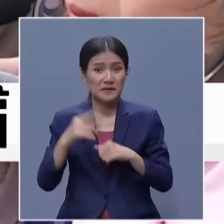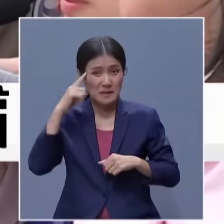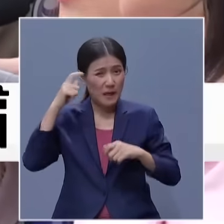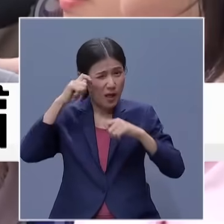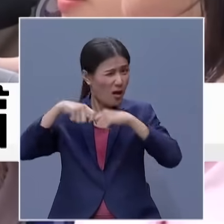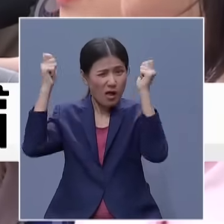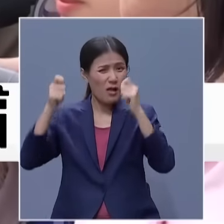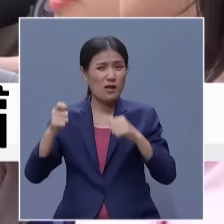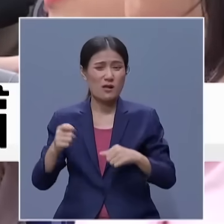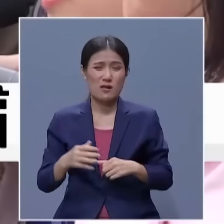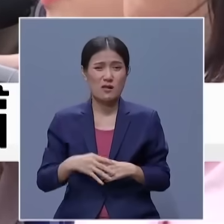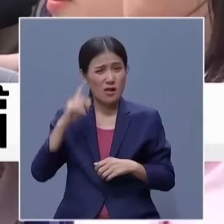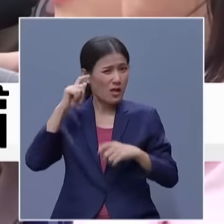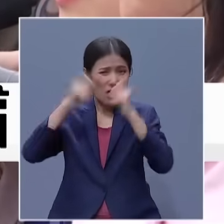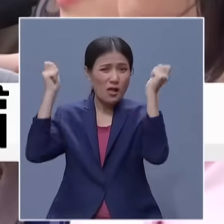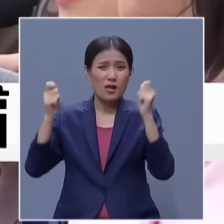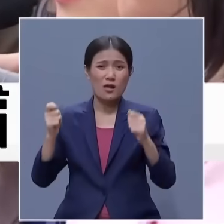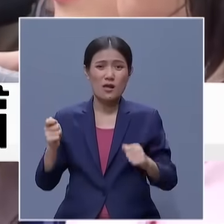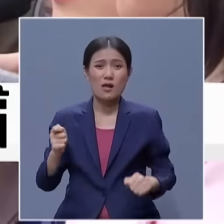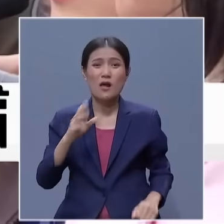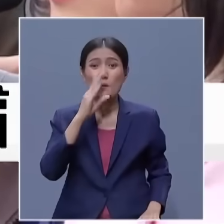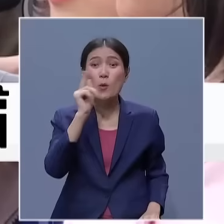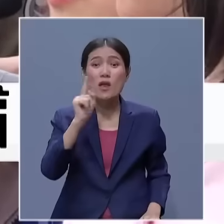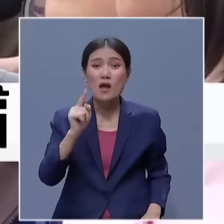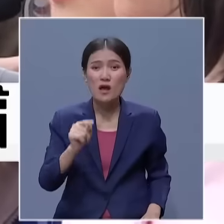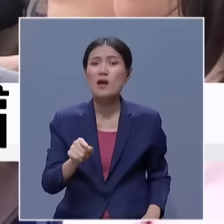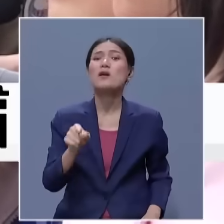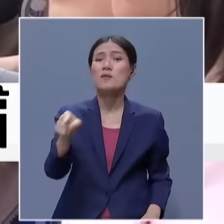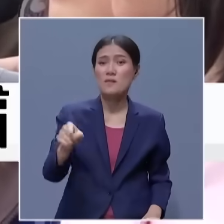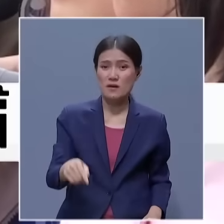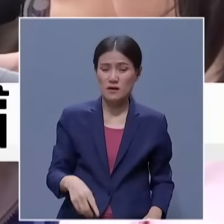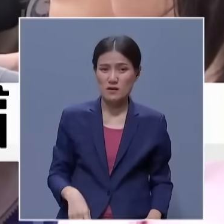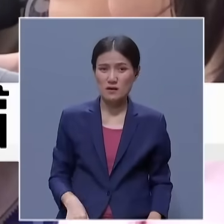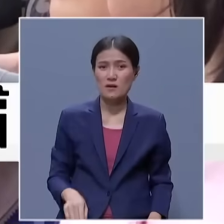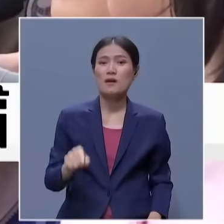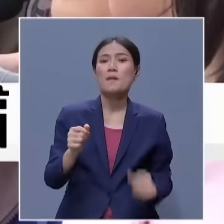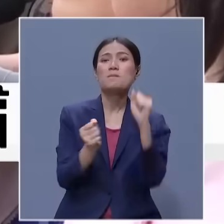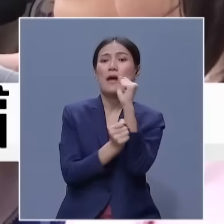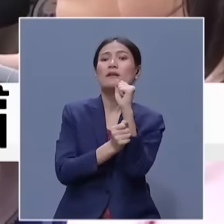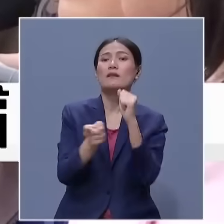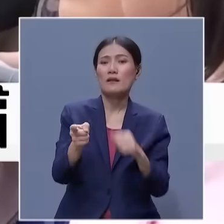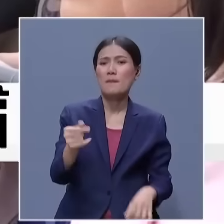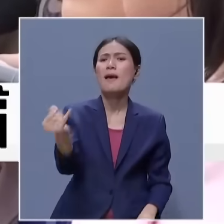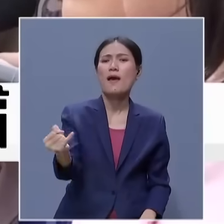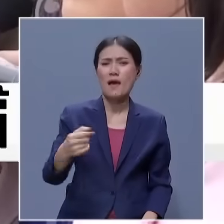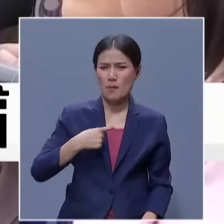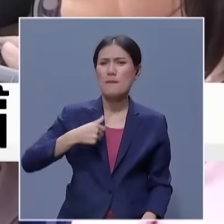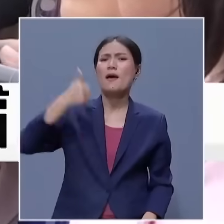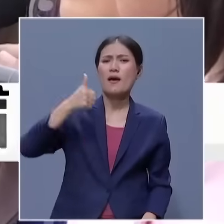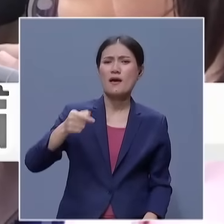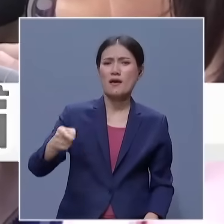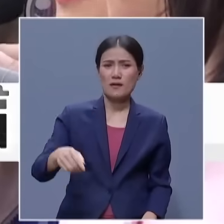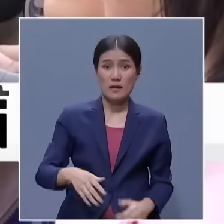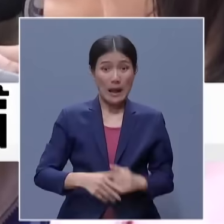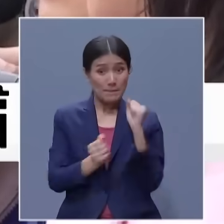ฟางเส้นสุดท้ายขาดเนี่ยคือสู้ไม่ได้ไม่ใช่กำนันสู้ผมไม่ได้กำนันไม่เคยสู้ใครไม่